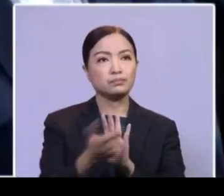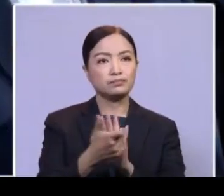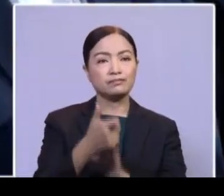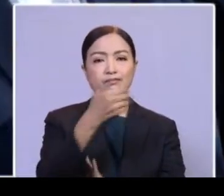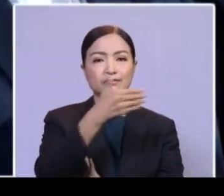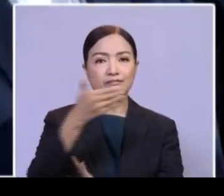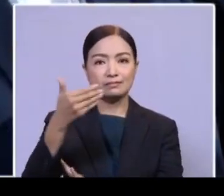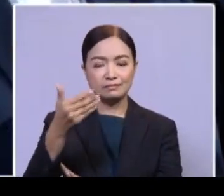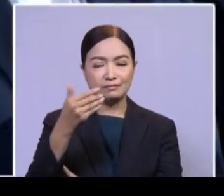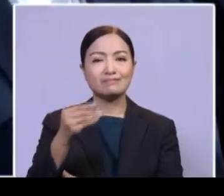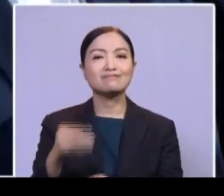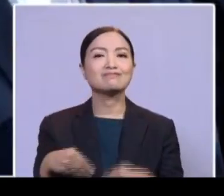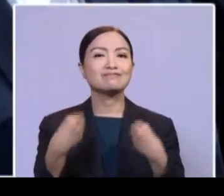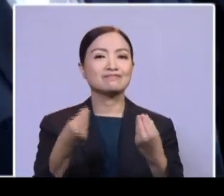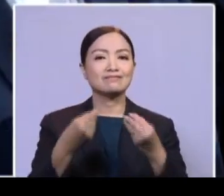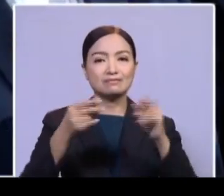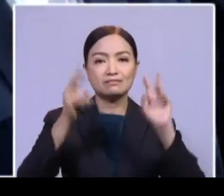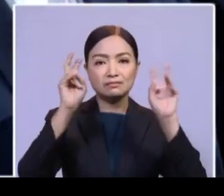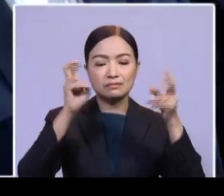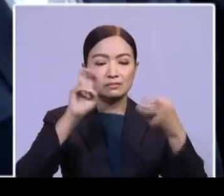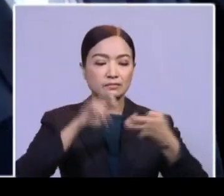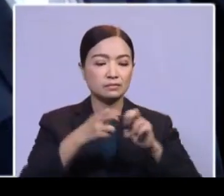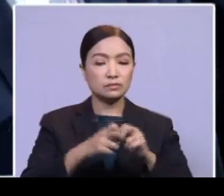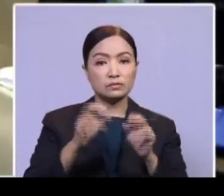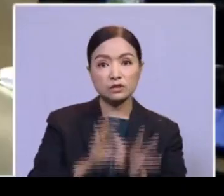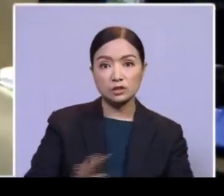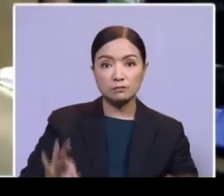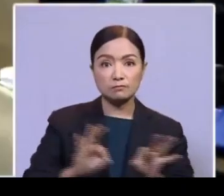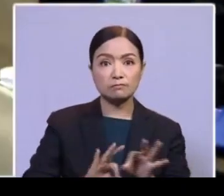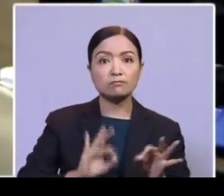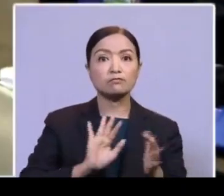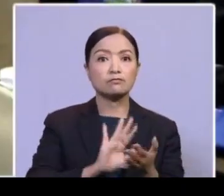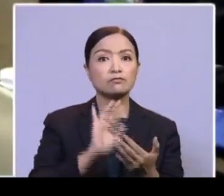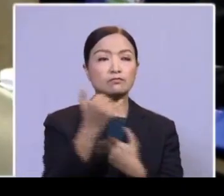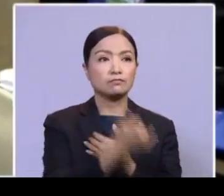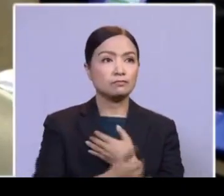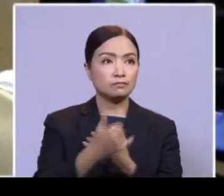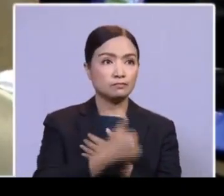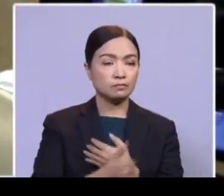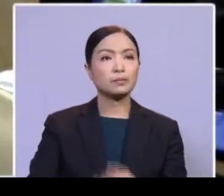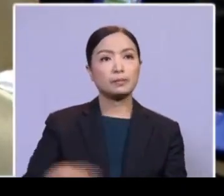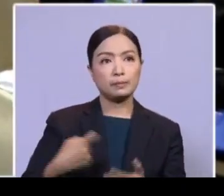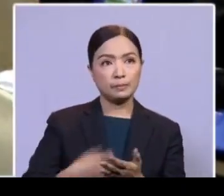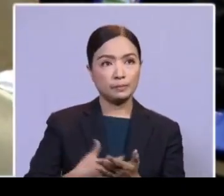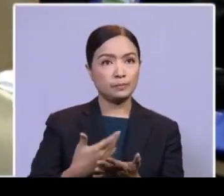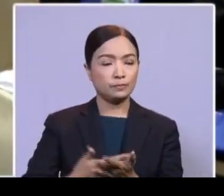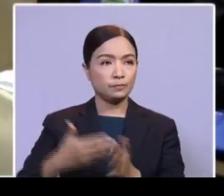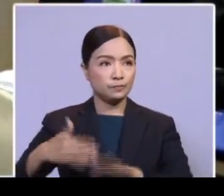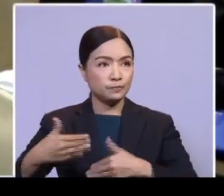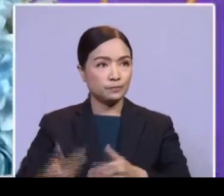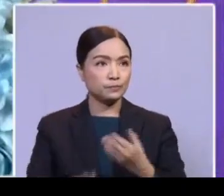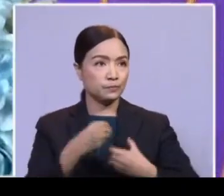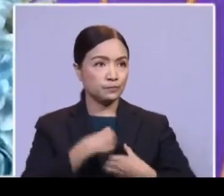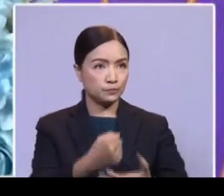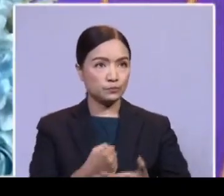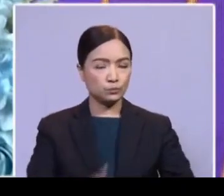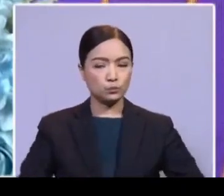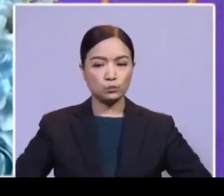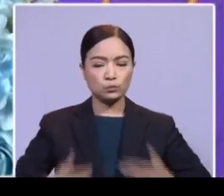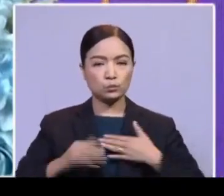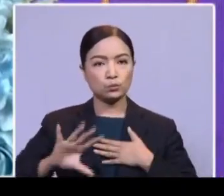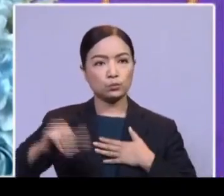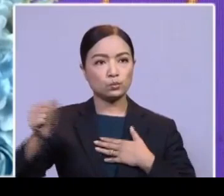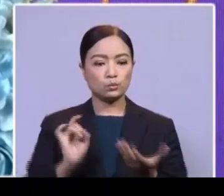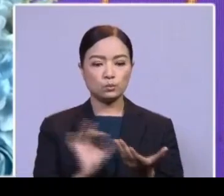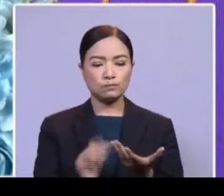สาธารณะที่มุ่งตอบโจทย์ประเด็นปัญหาสำคัญของประเทศอย่างมิติเรื่องของหลักประกันรายได้เพื่อคุณภาพชีวิตเมื่อเข้าสู่